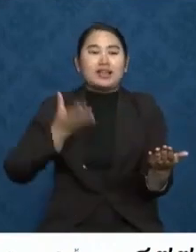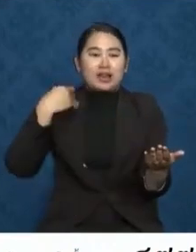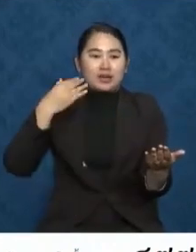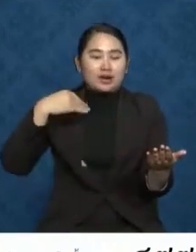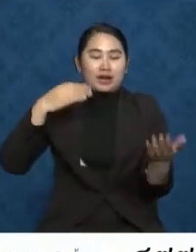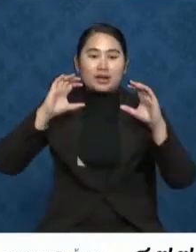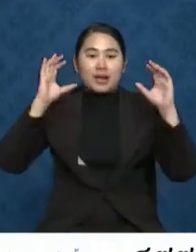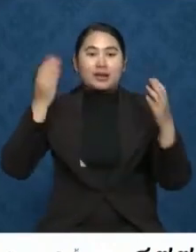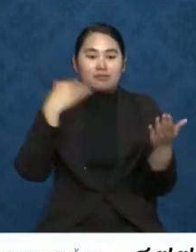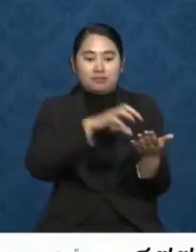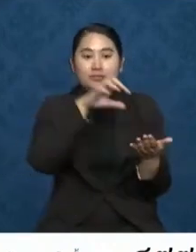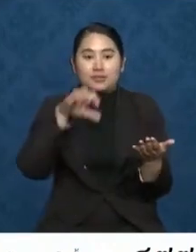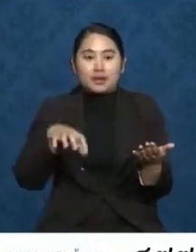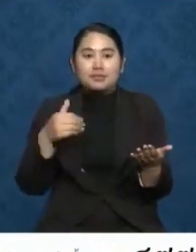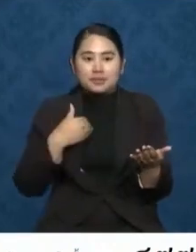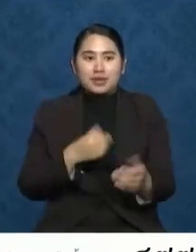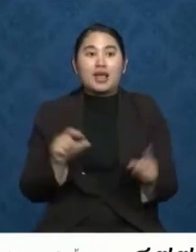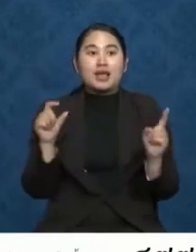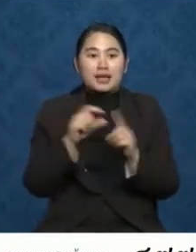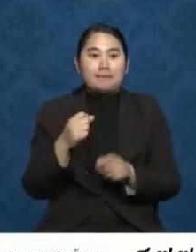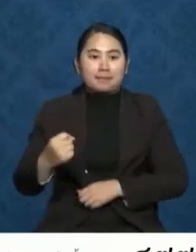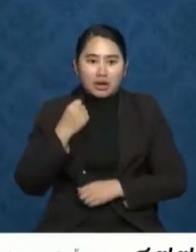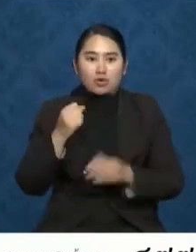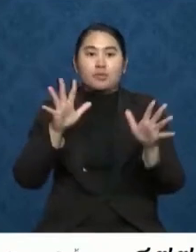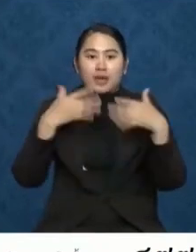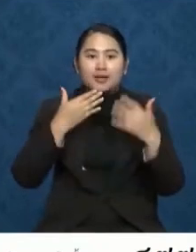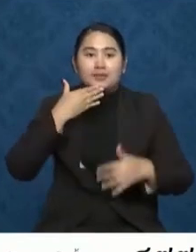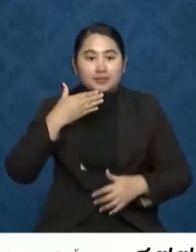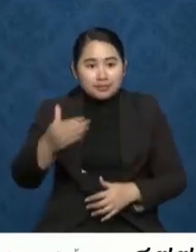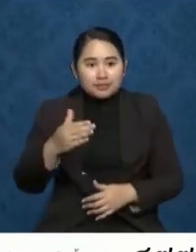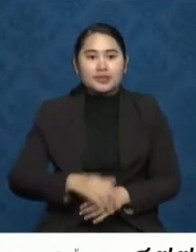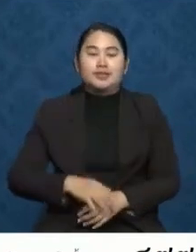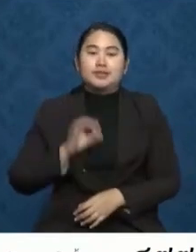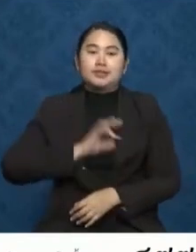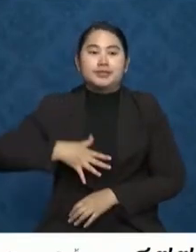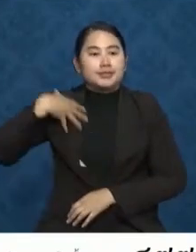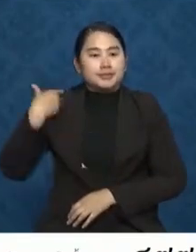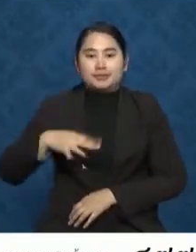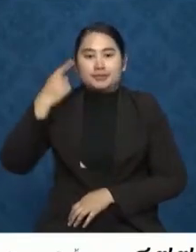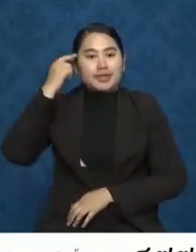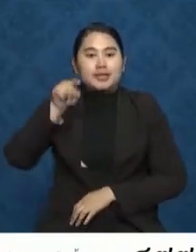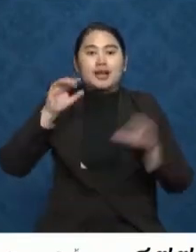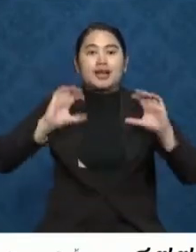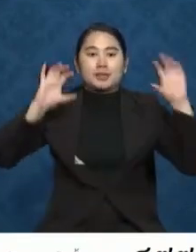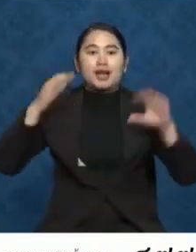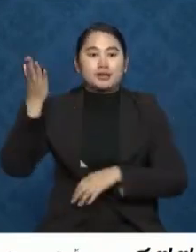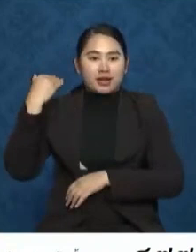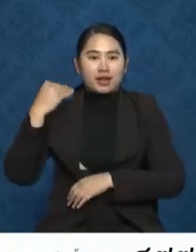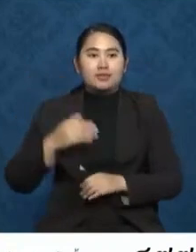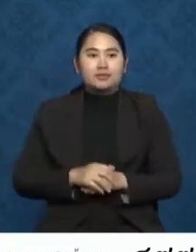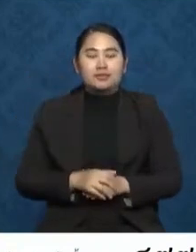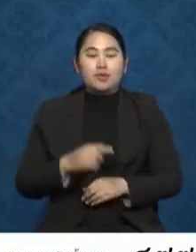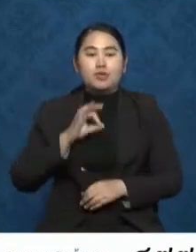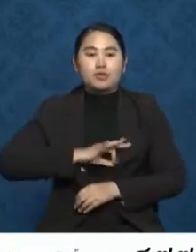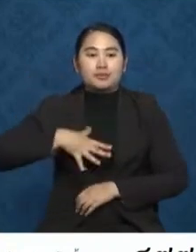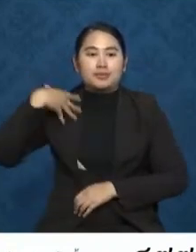าแม้แต่ถ้อยคำที่ว่ามั่นคงมั่งคั่งและยั่งยืนทำให้อดคิดถึงรัฐบาลเก่าไม่ได้จริงๆครับท่านประธานผมจึงรู้สึ